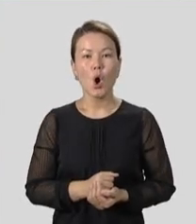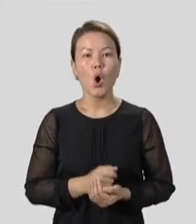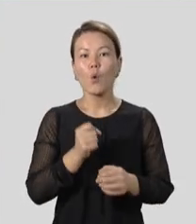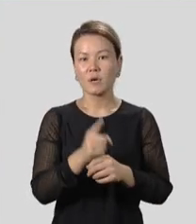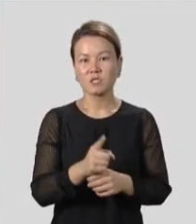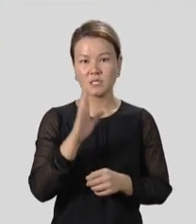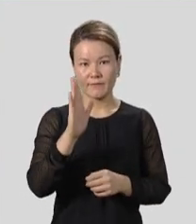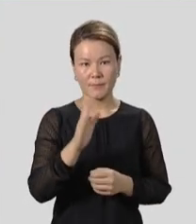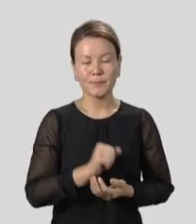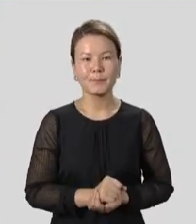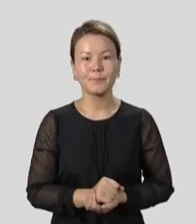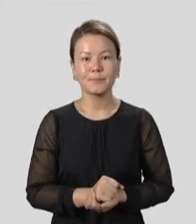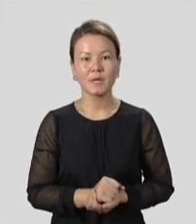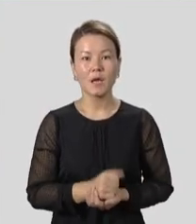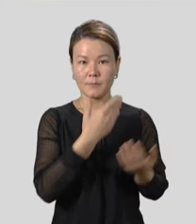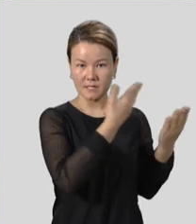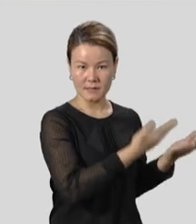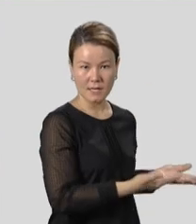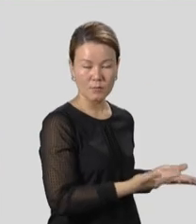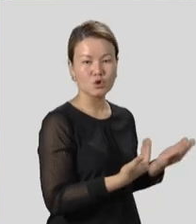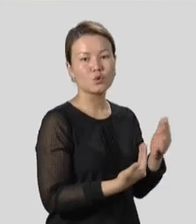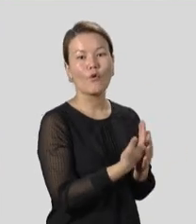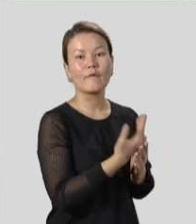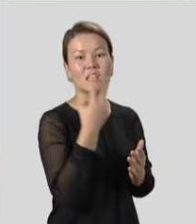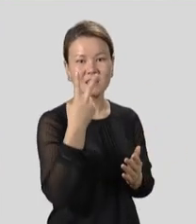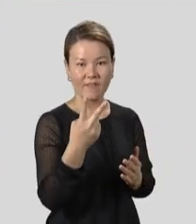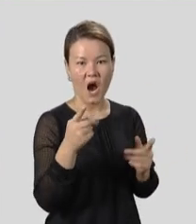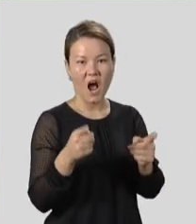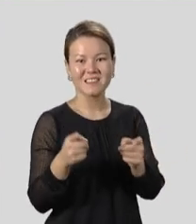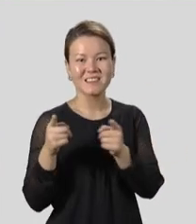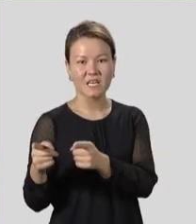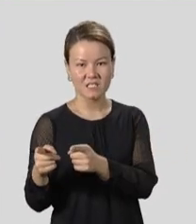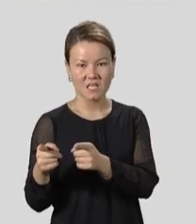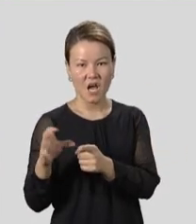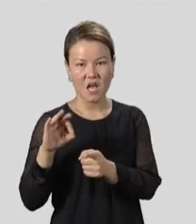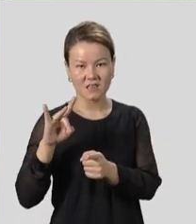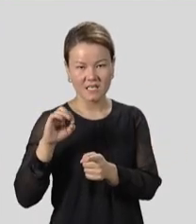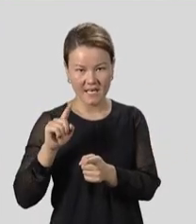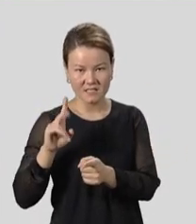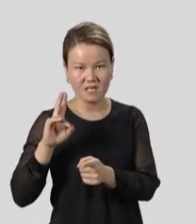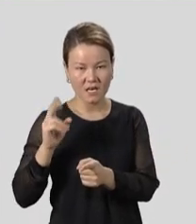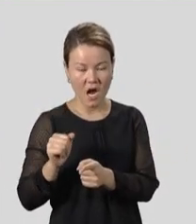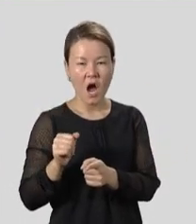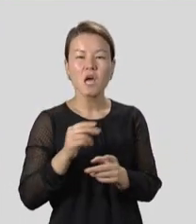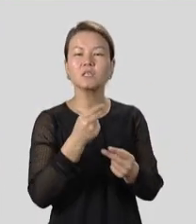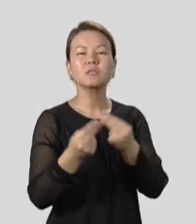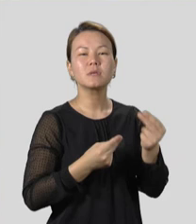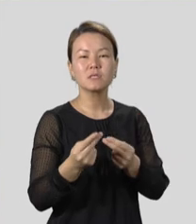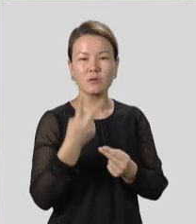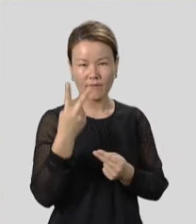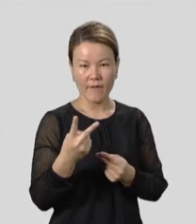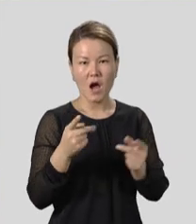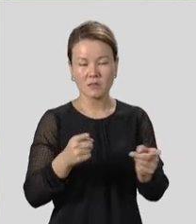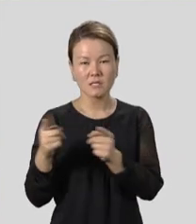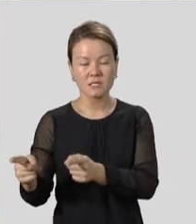Упражнение В. Перед нами снова два отрезка. Изобразим оба отрезка